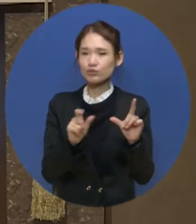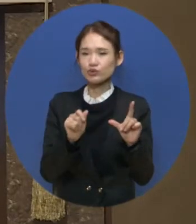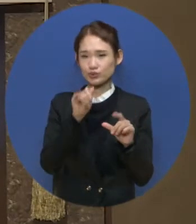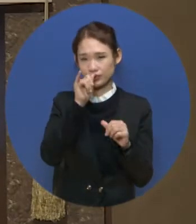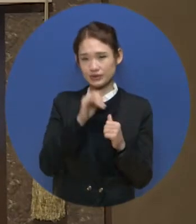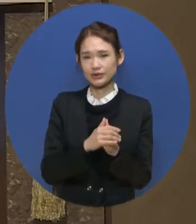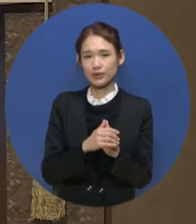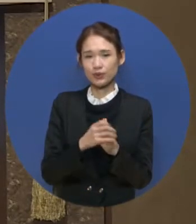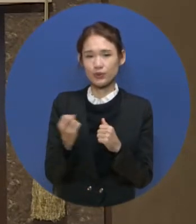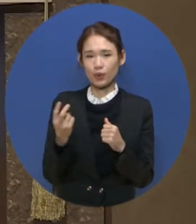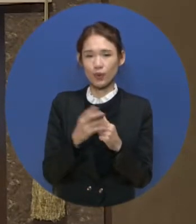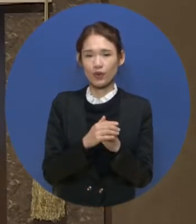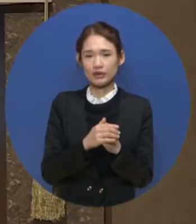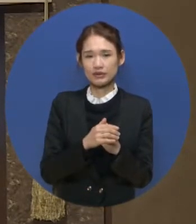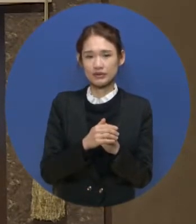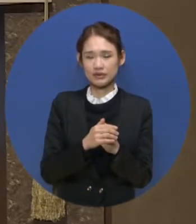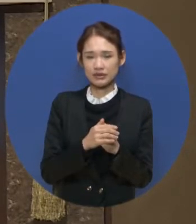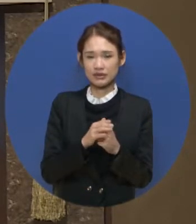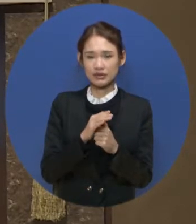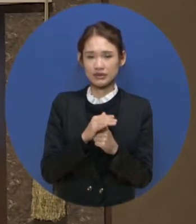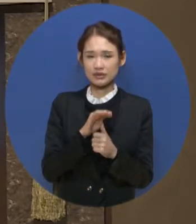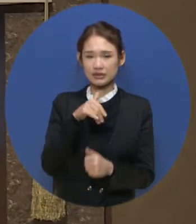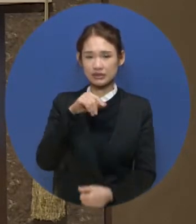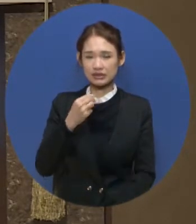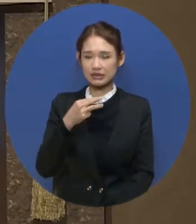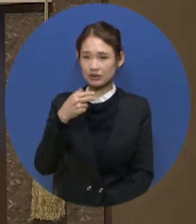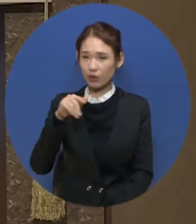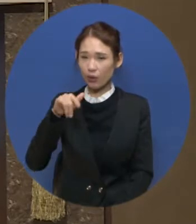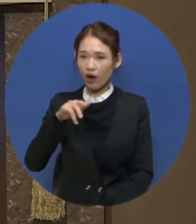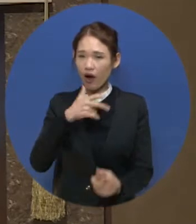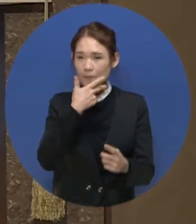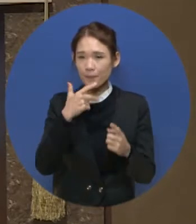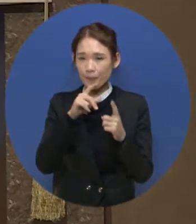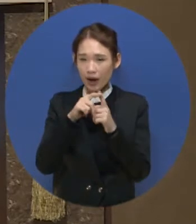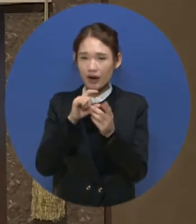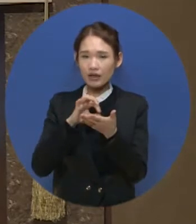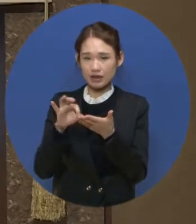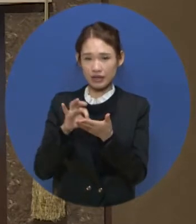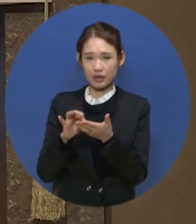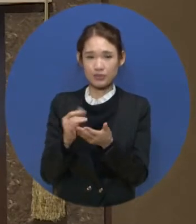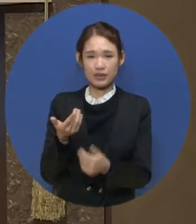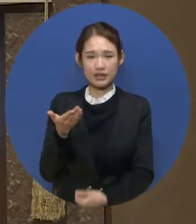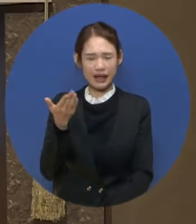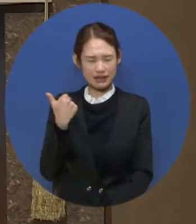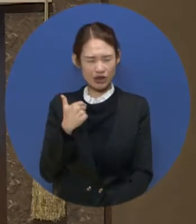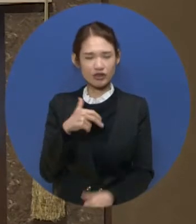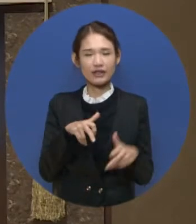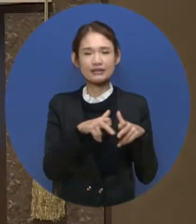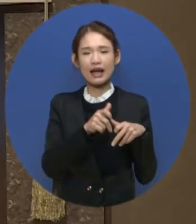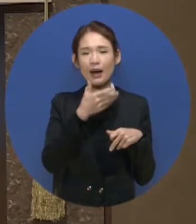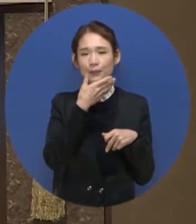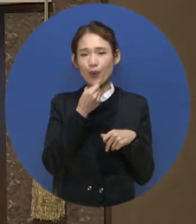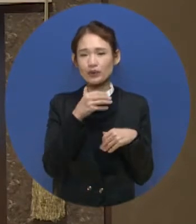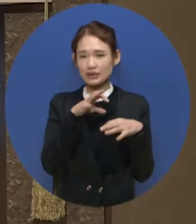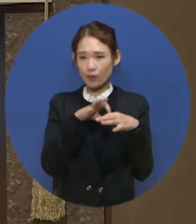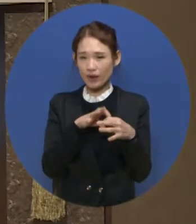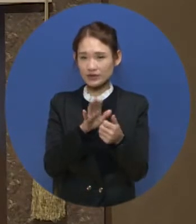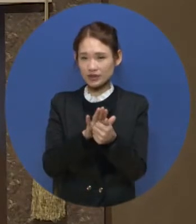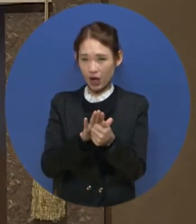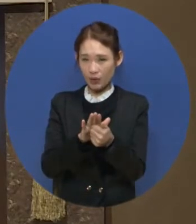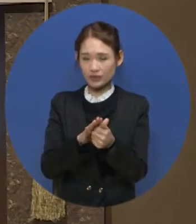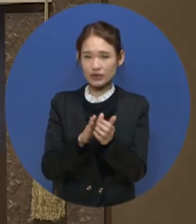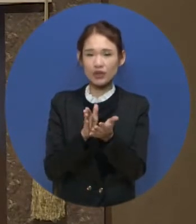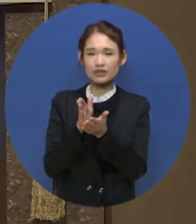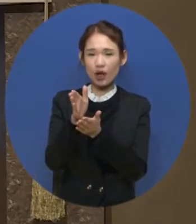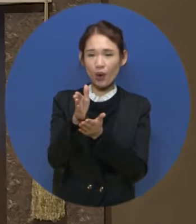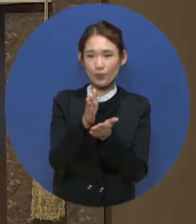네. 글로컬리제이션은 이제 저희가 예전에 이렇게 장애인 복지 쪽에 서비스라든지 아니면 전문성이